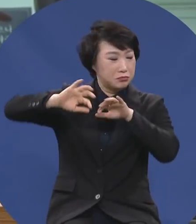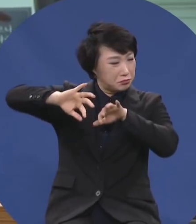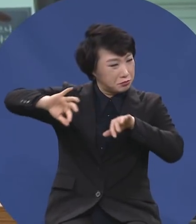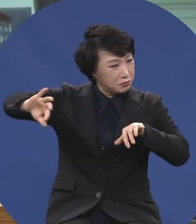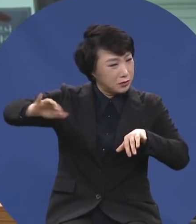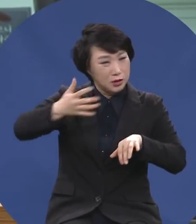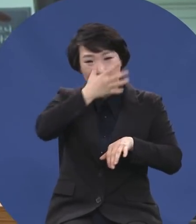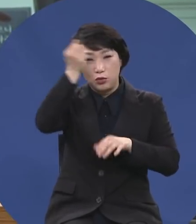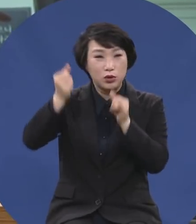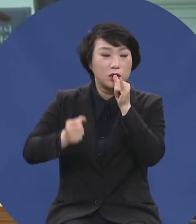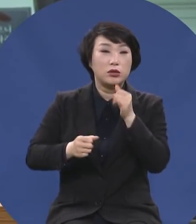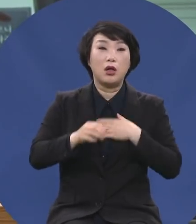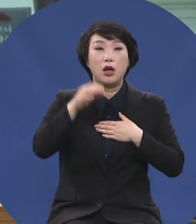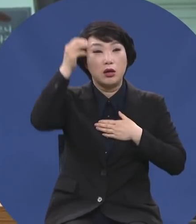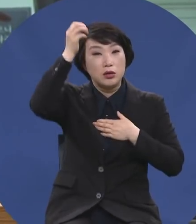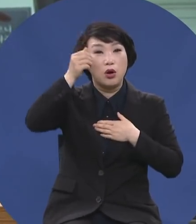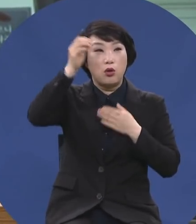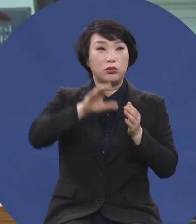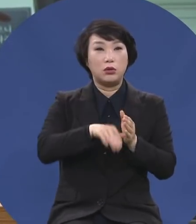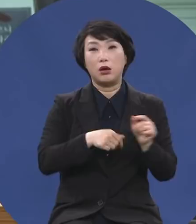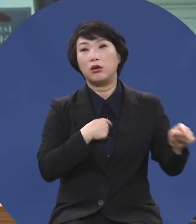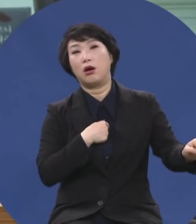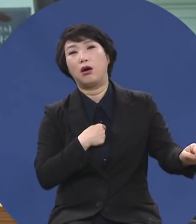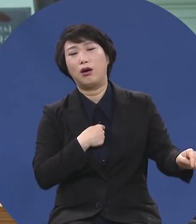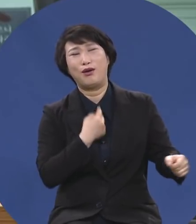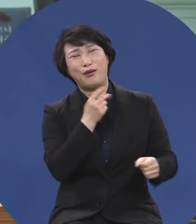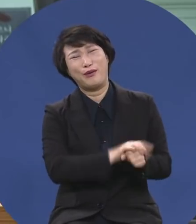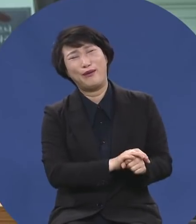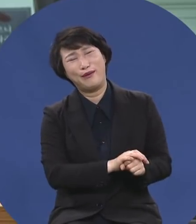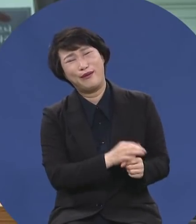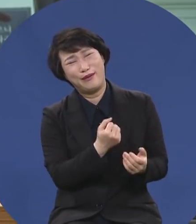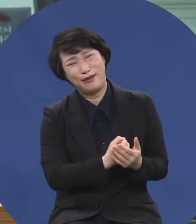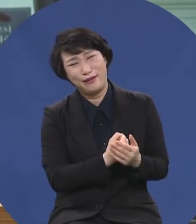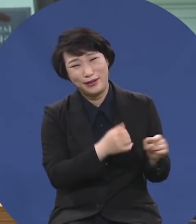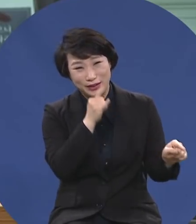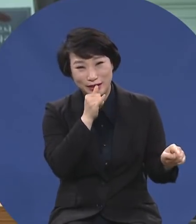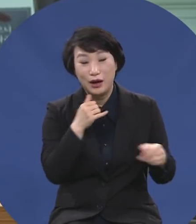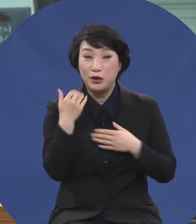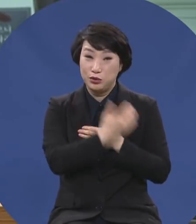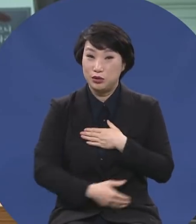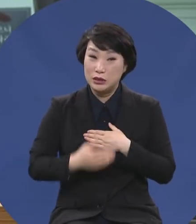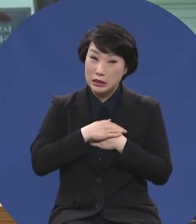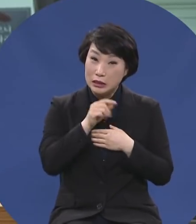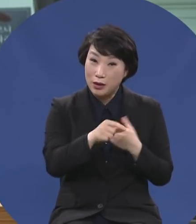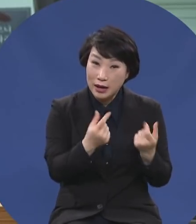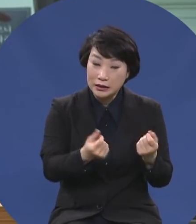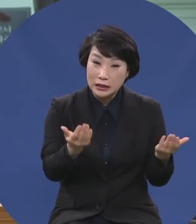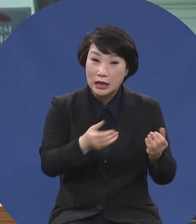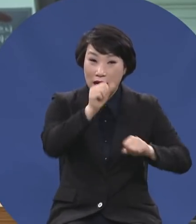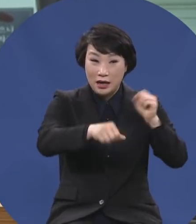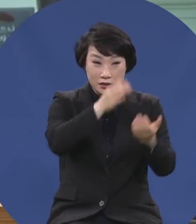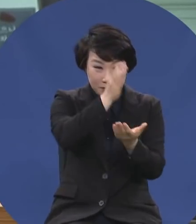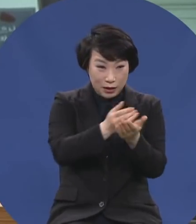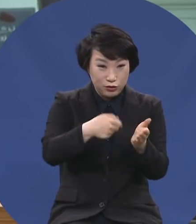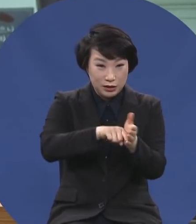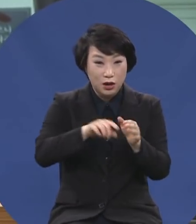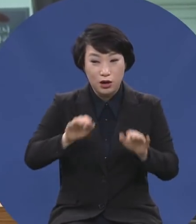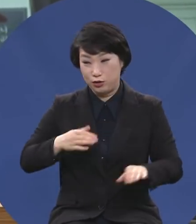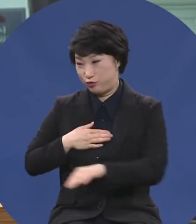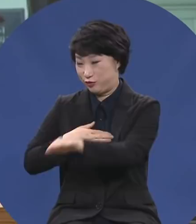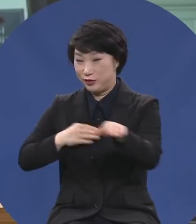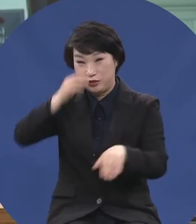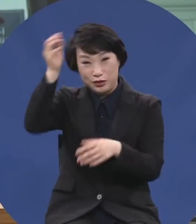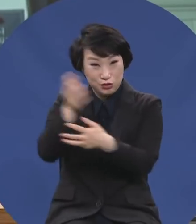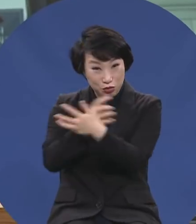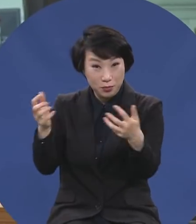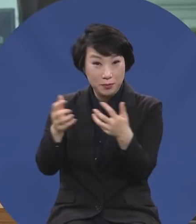뒤돌아서면 내 영혼이 얼마나 비참한 자가 되느냐. 육신이 이런 짓을 못하도록 성령이 충만해야 된다.